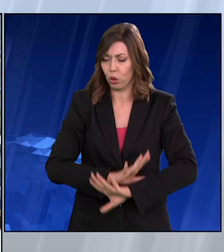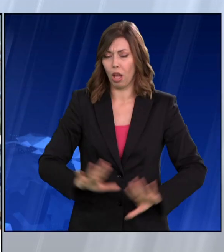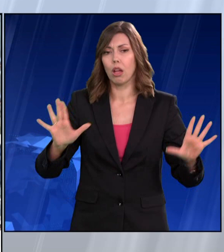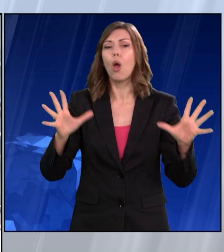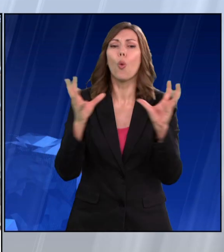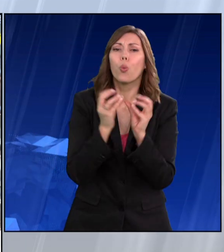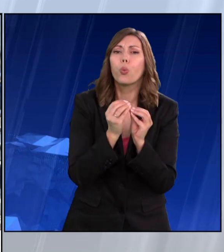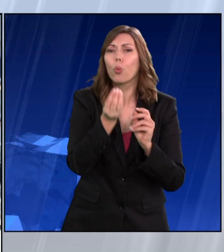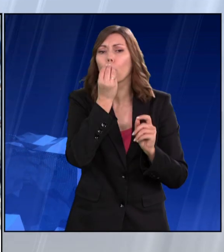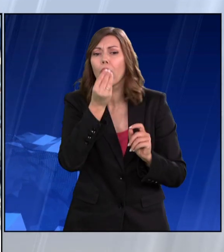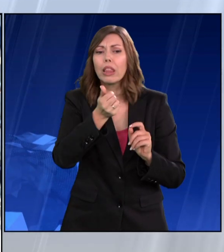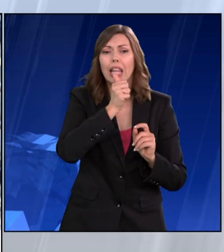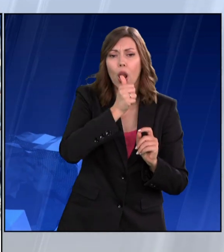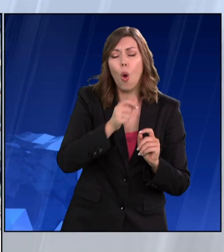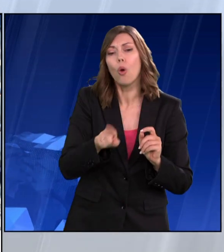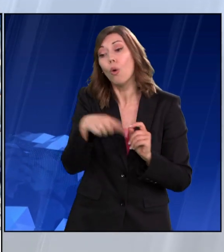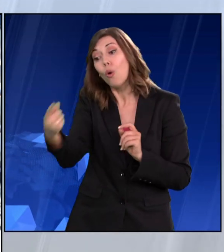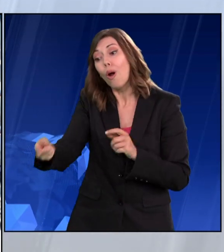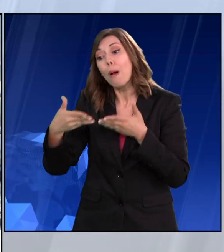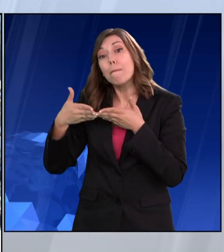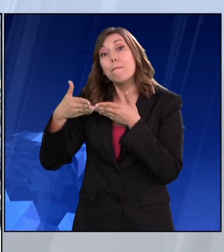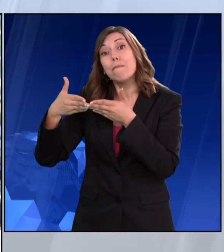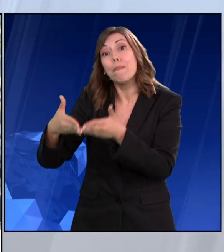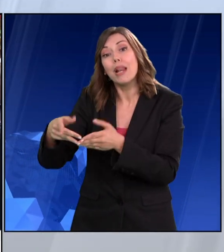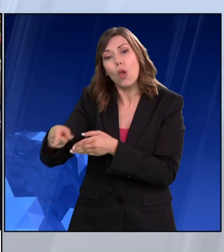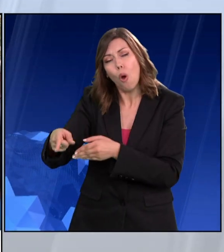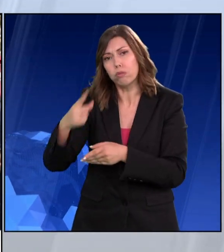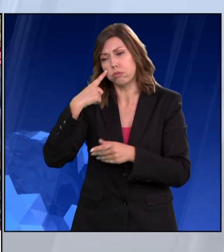όταν πλησίασε το φορτηγό πλοίο, κατέβασε, όπως καταλαβαίνετε, η